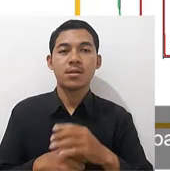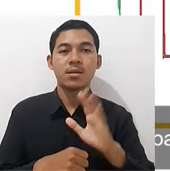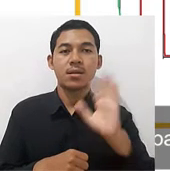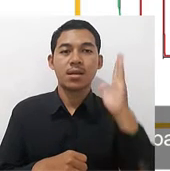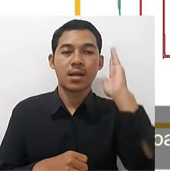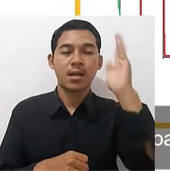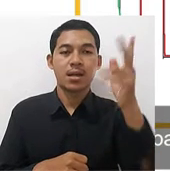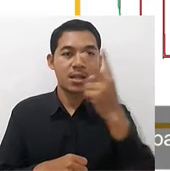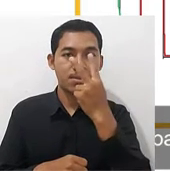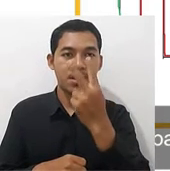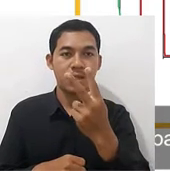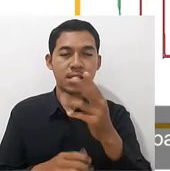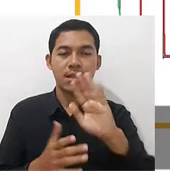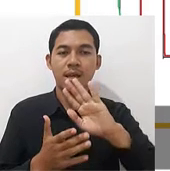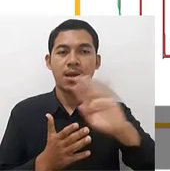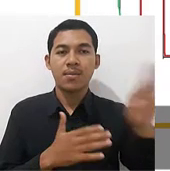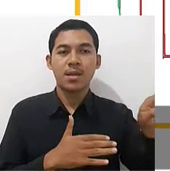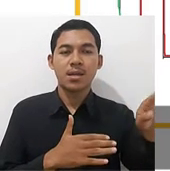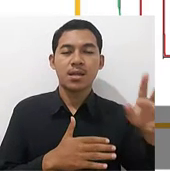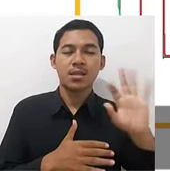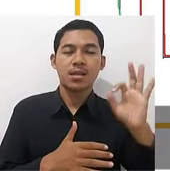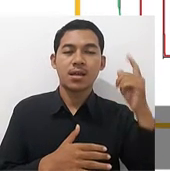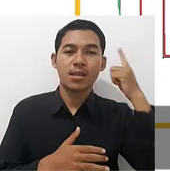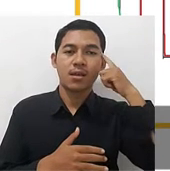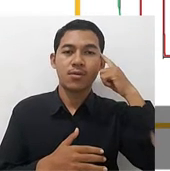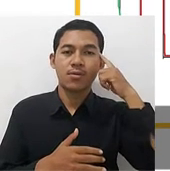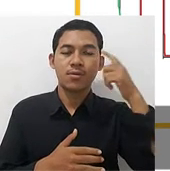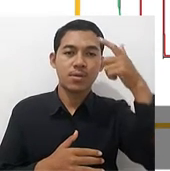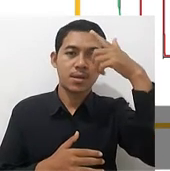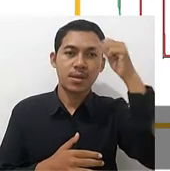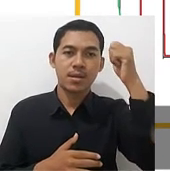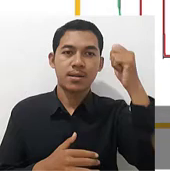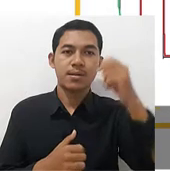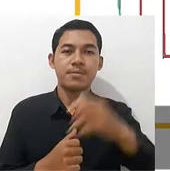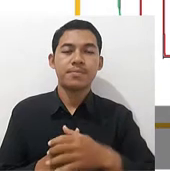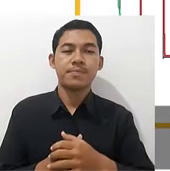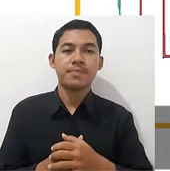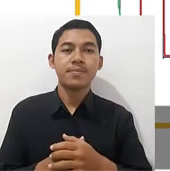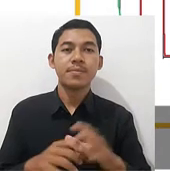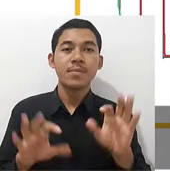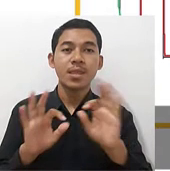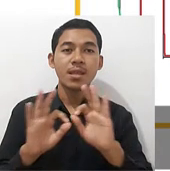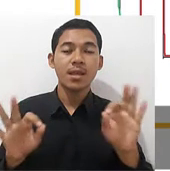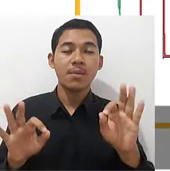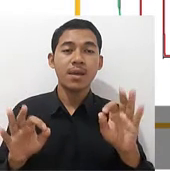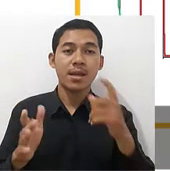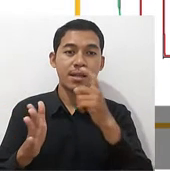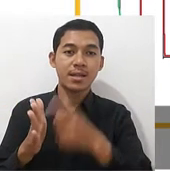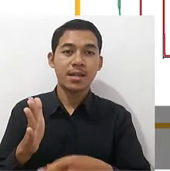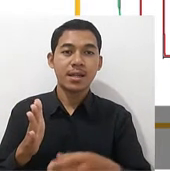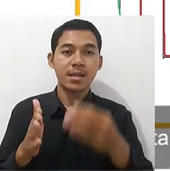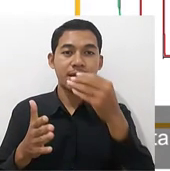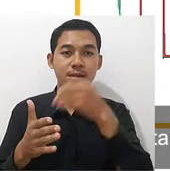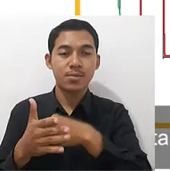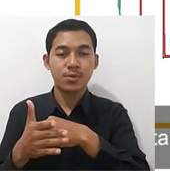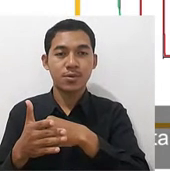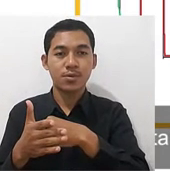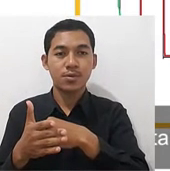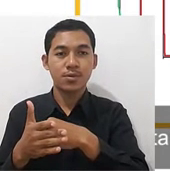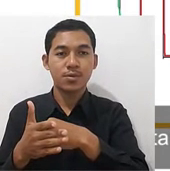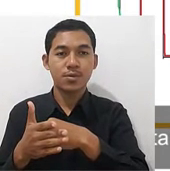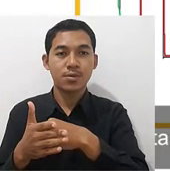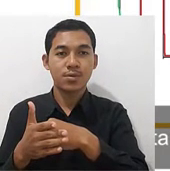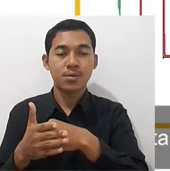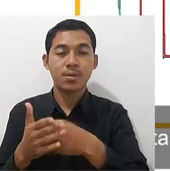Nggak bakal diperhatiin lah, diabaikan aja, nggak peduli gitu. Kenapa? Karena tanpa nilai inputnya aja ya,